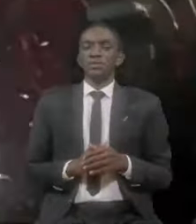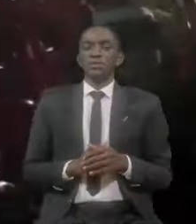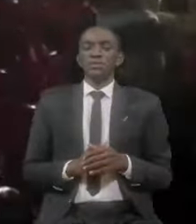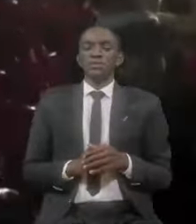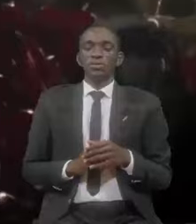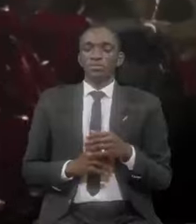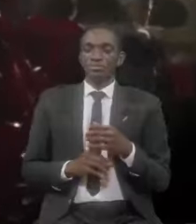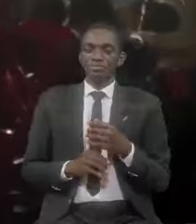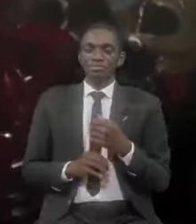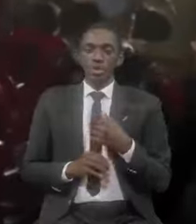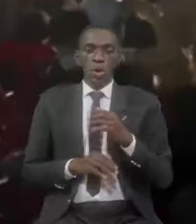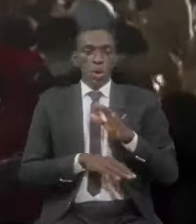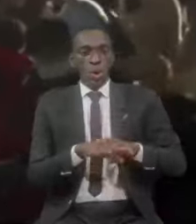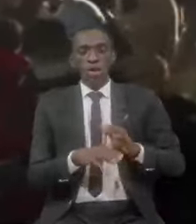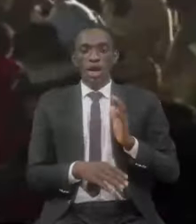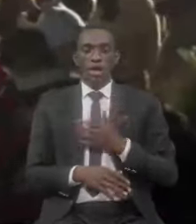Nous allons